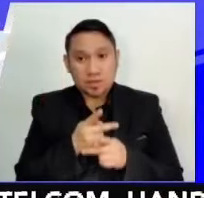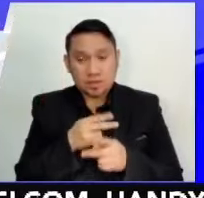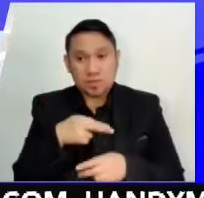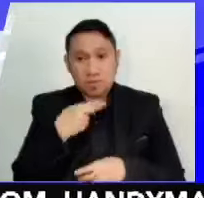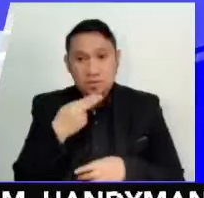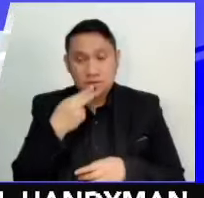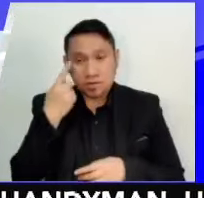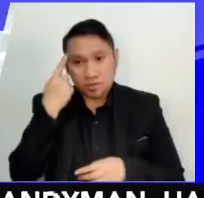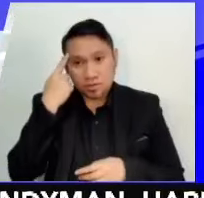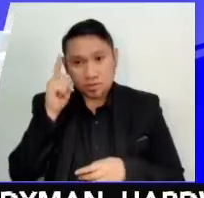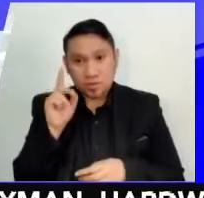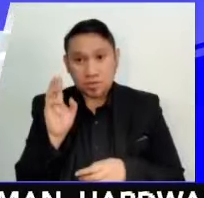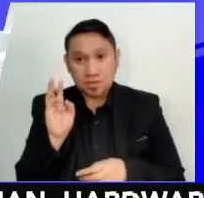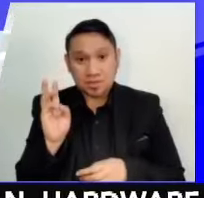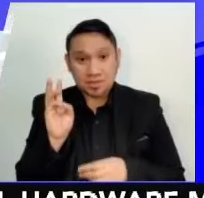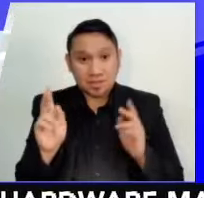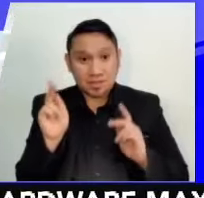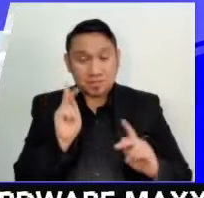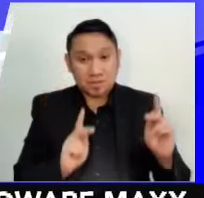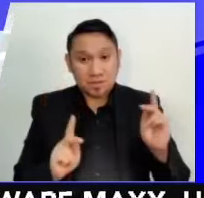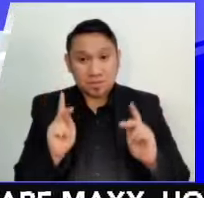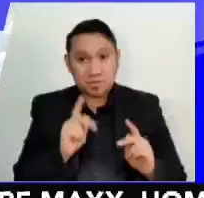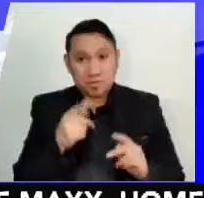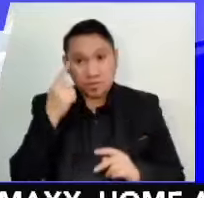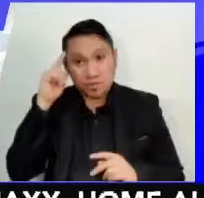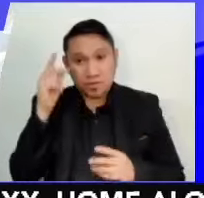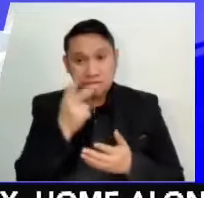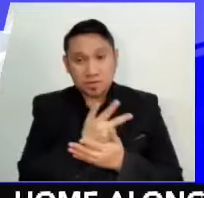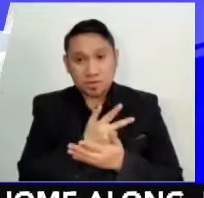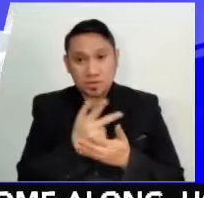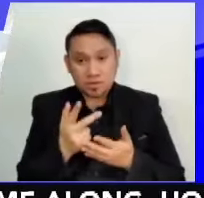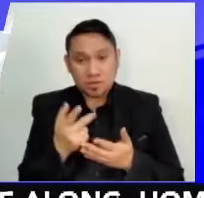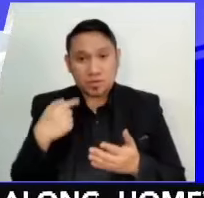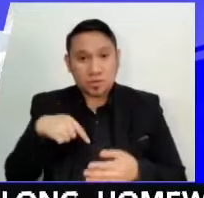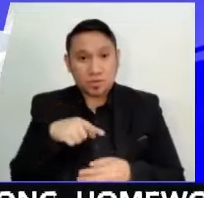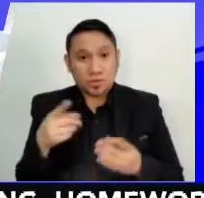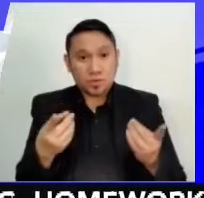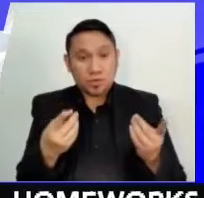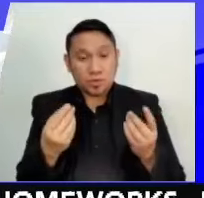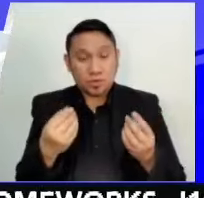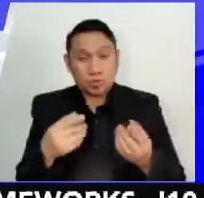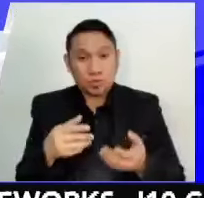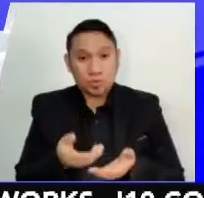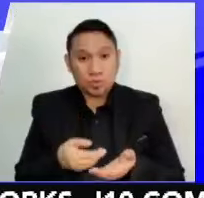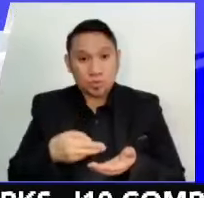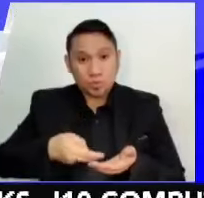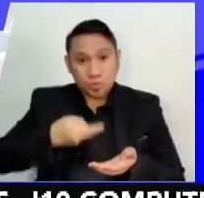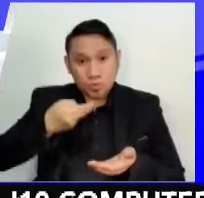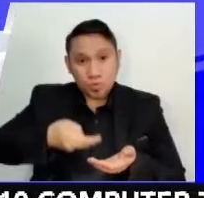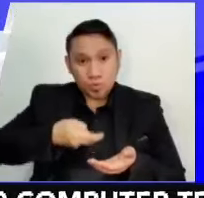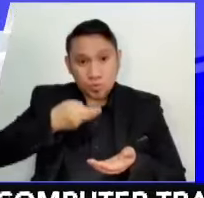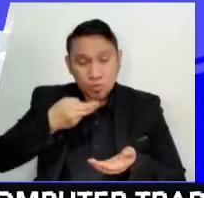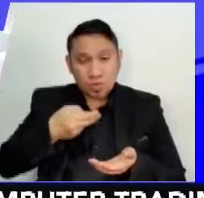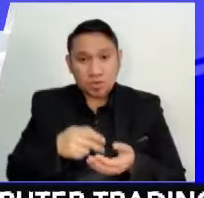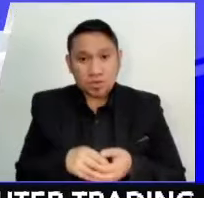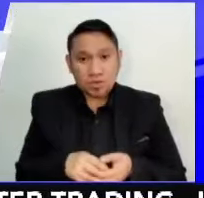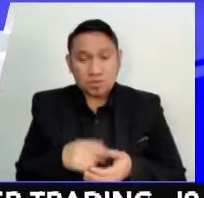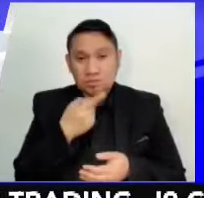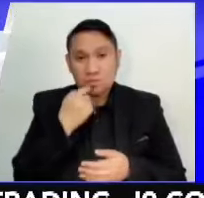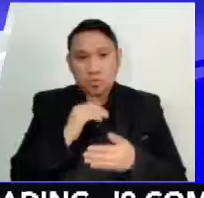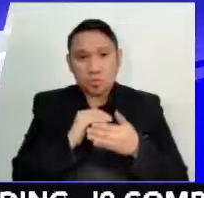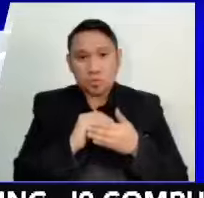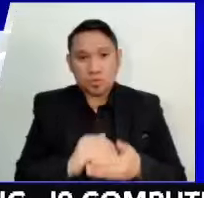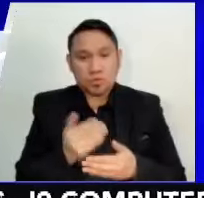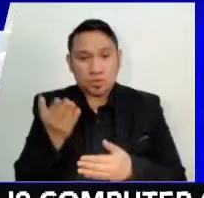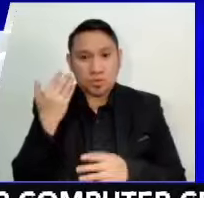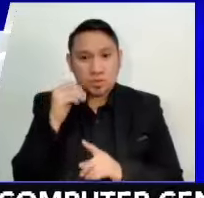barko. Sa loob ng 3 linggo, ginawa na lang daw nila itong lugaw. Naharang kasi ang pag-resupply sana noong Agosto. Bukod